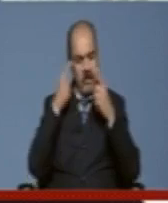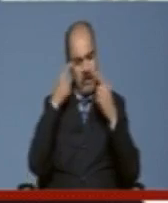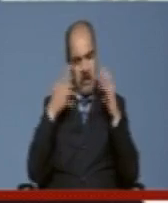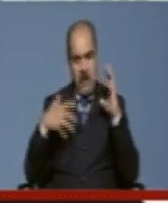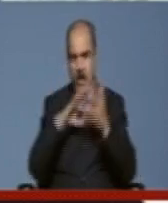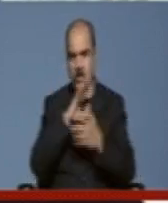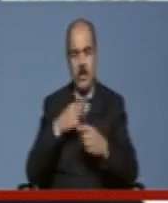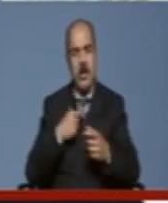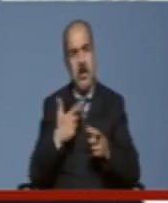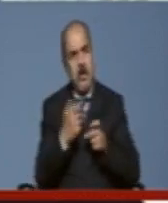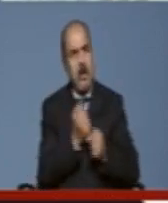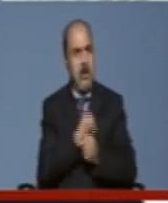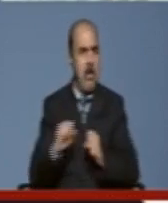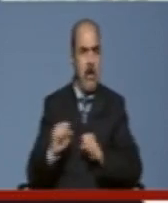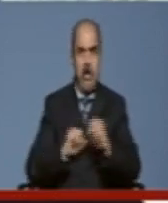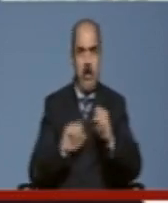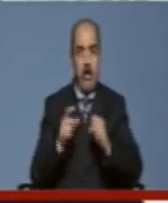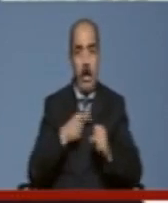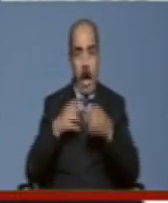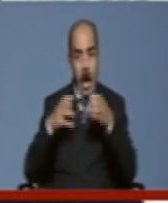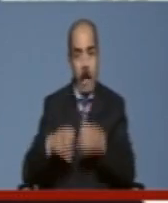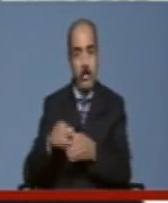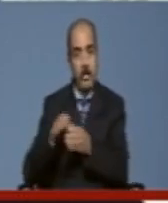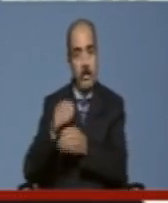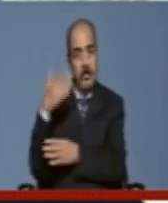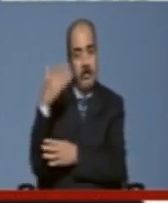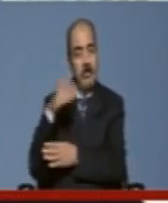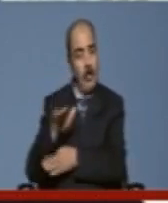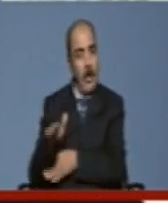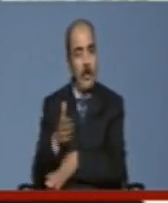دي تبقى جنبا إلى جنب مع الدولة الفلسطينية،